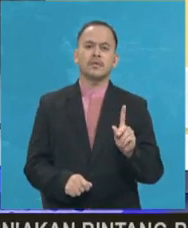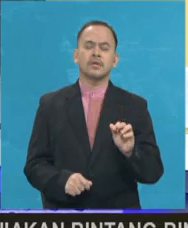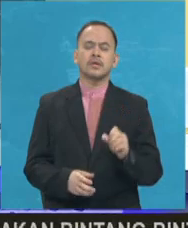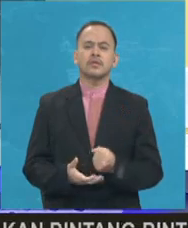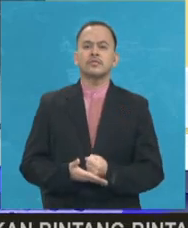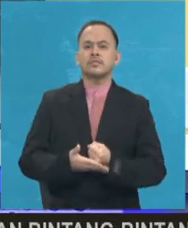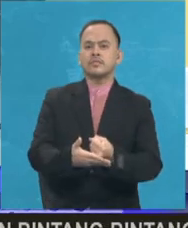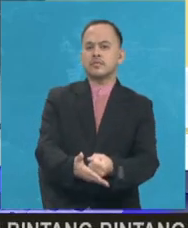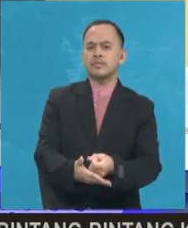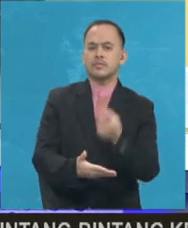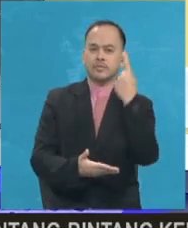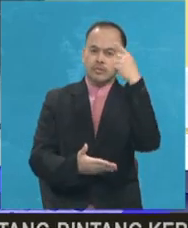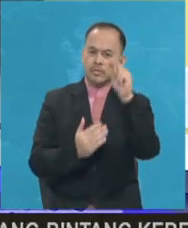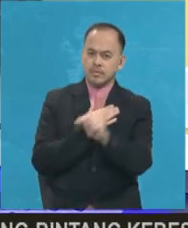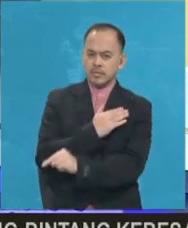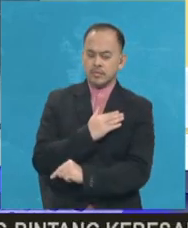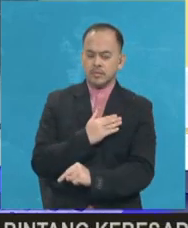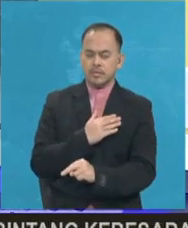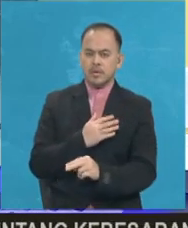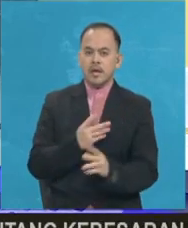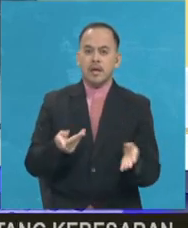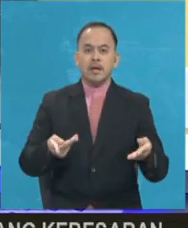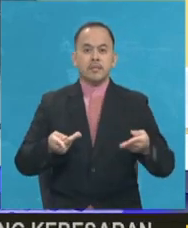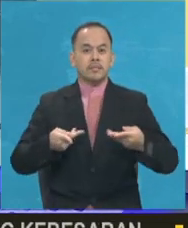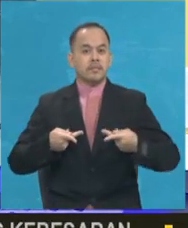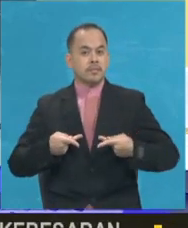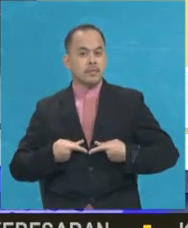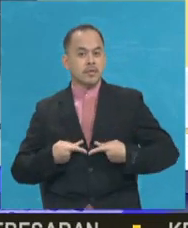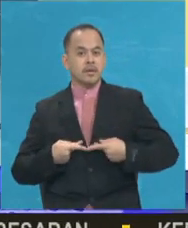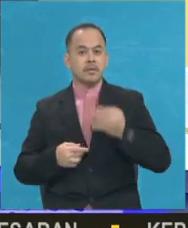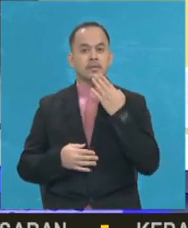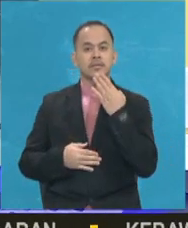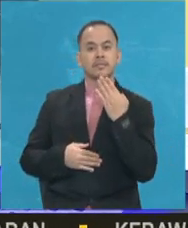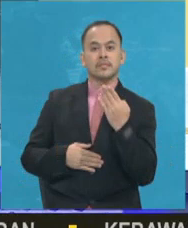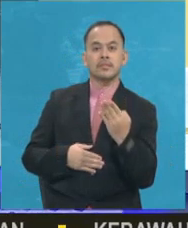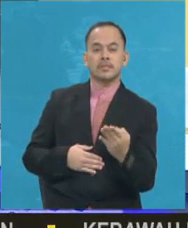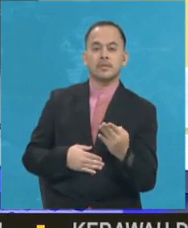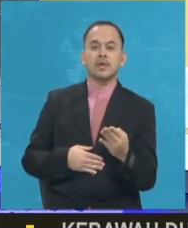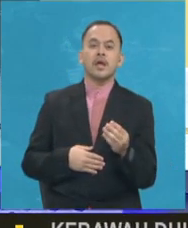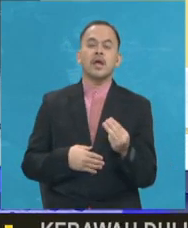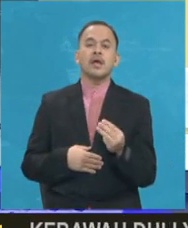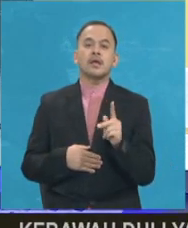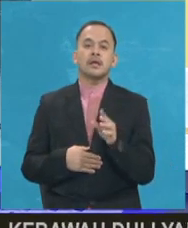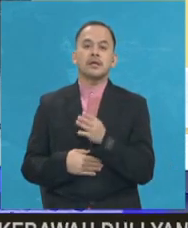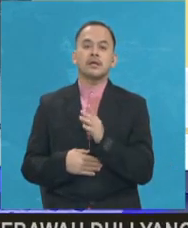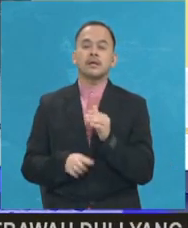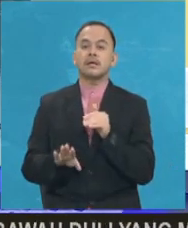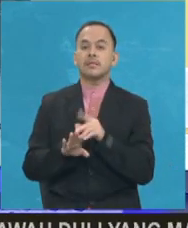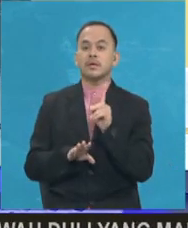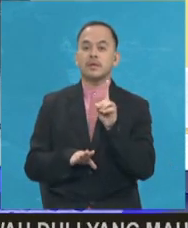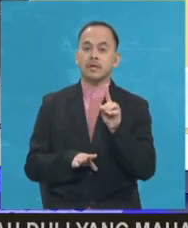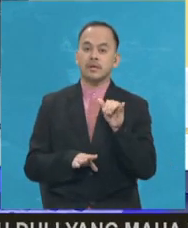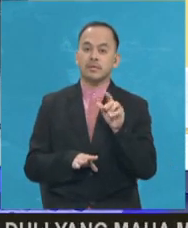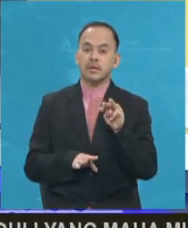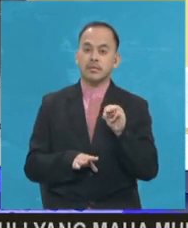kepada negara para penerima bintang kebesaran menjunjung kasih ke hadapan majelis kebawah duli Yang Maha Mulia atas